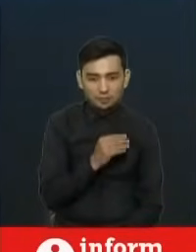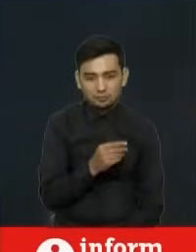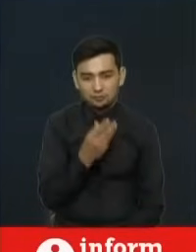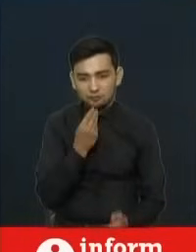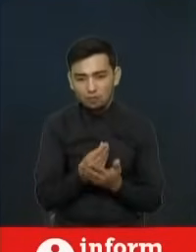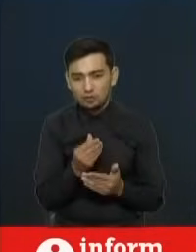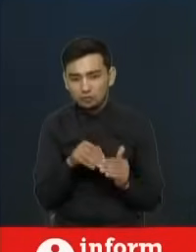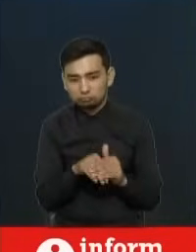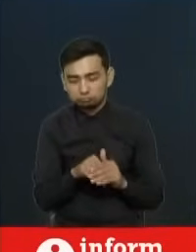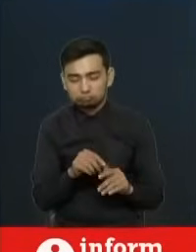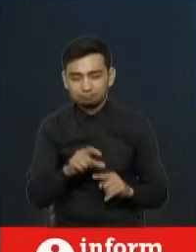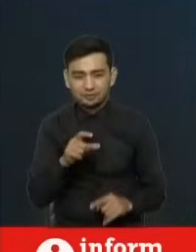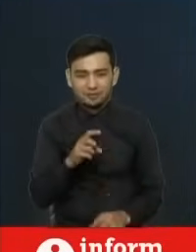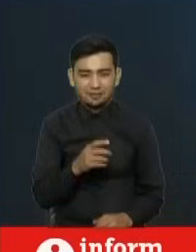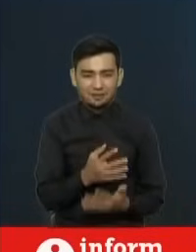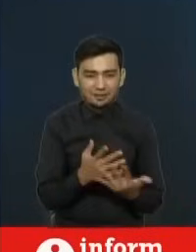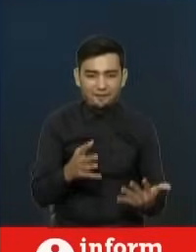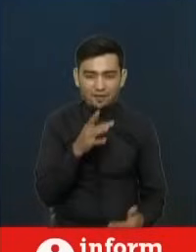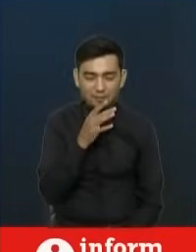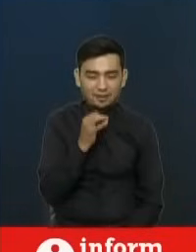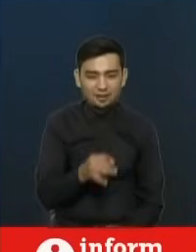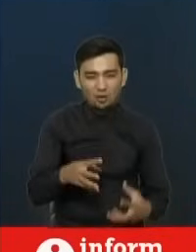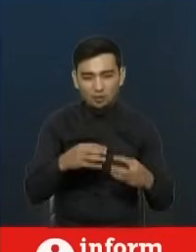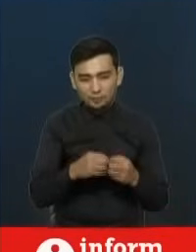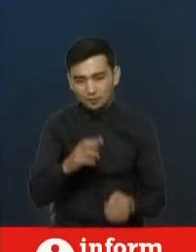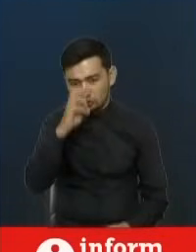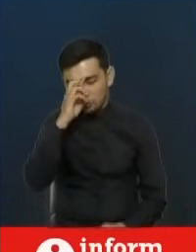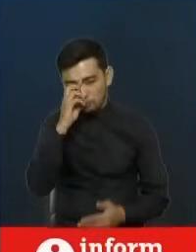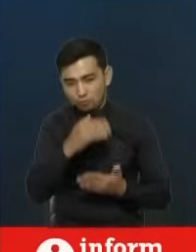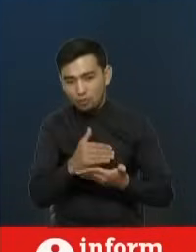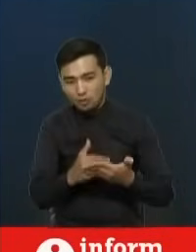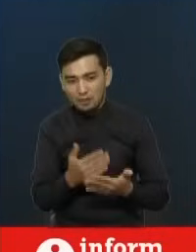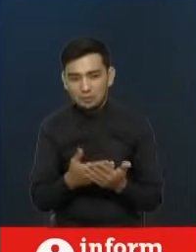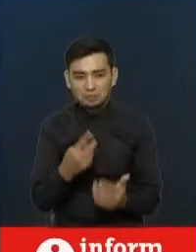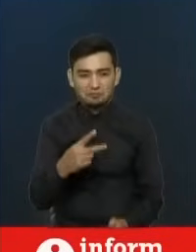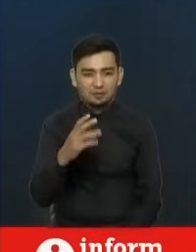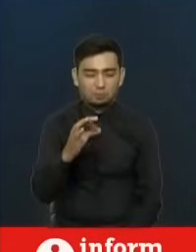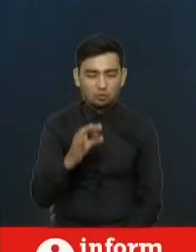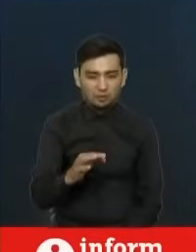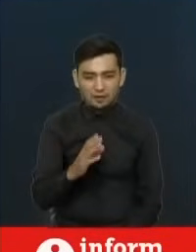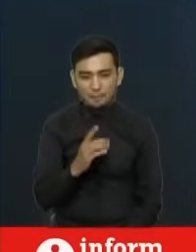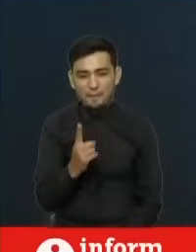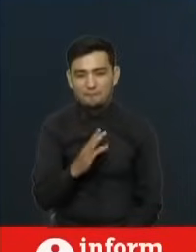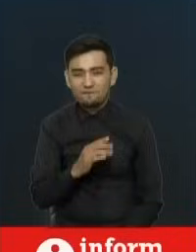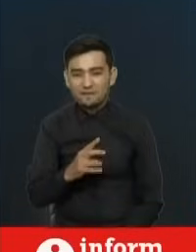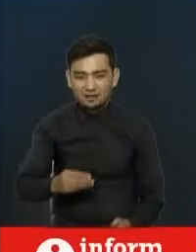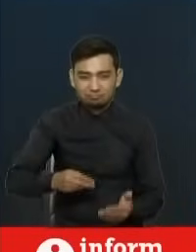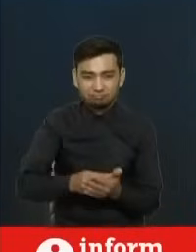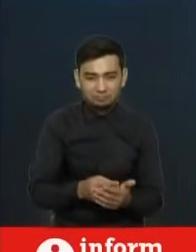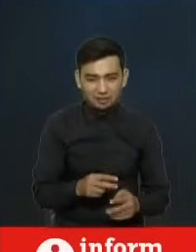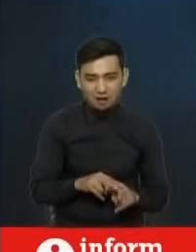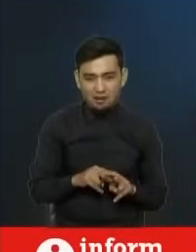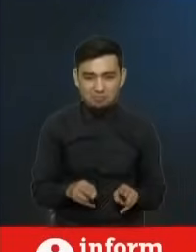свои сбережения в течение некоторого времени. А в целом госпрограммы предполагают 20% первоначального взноса, как и